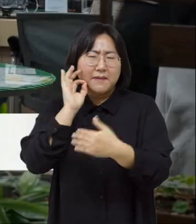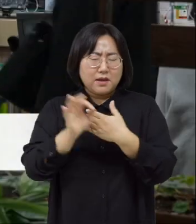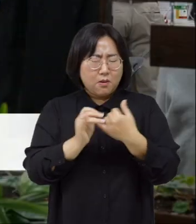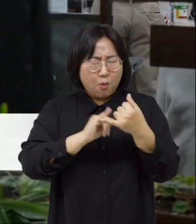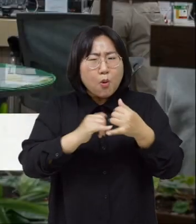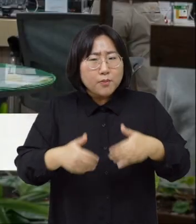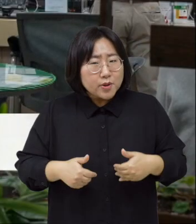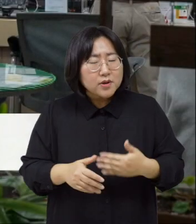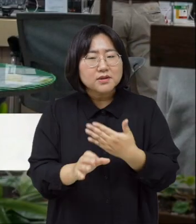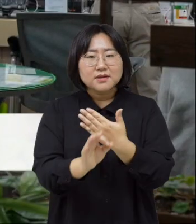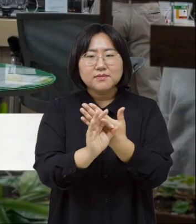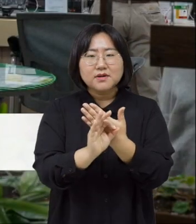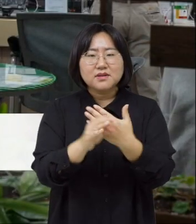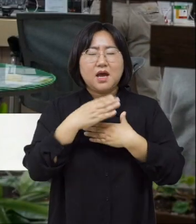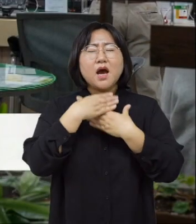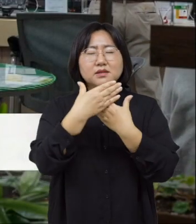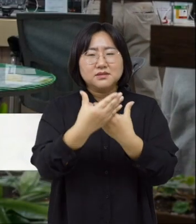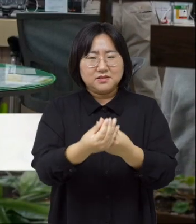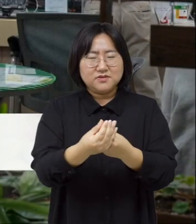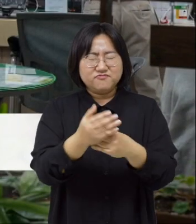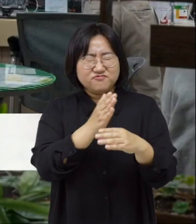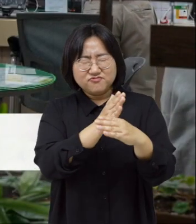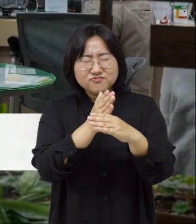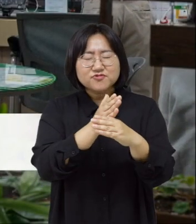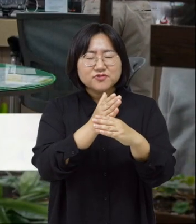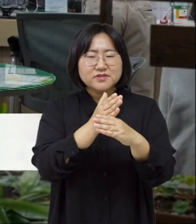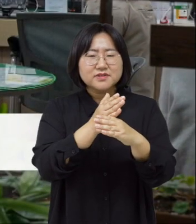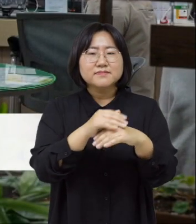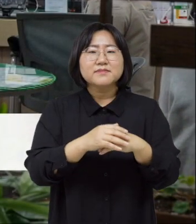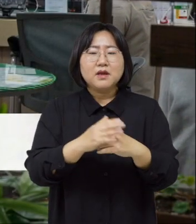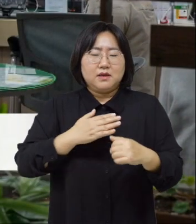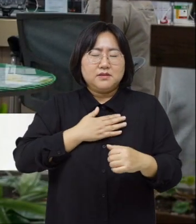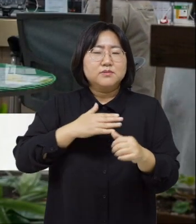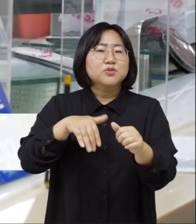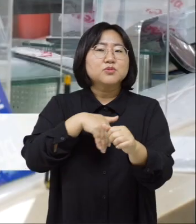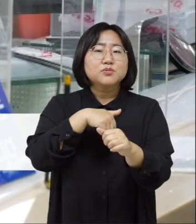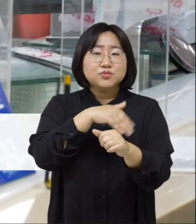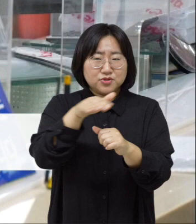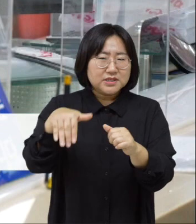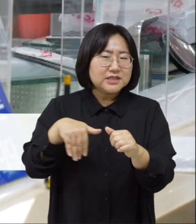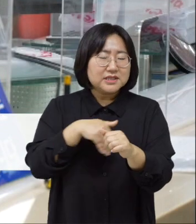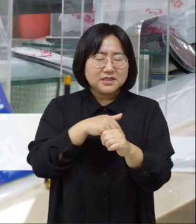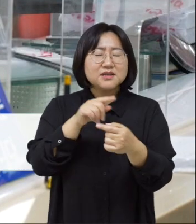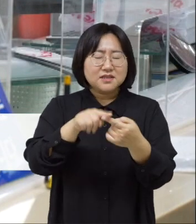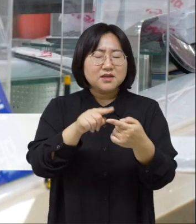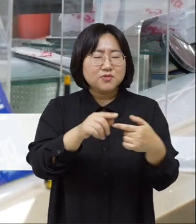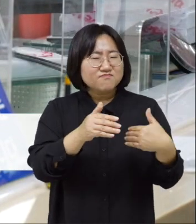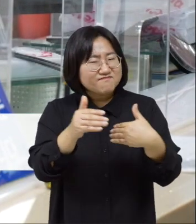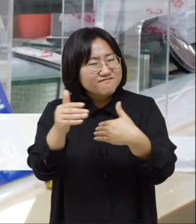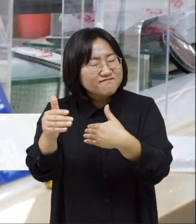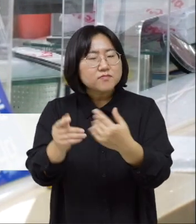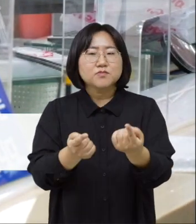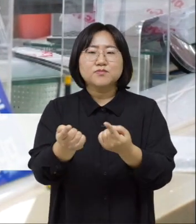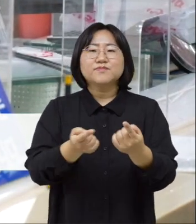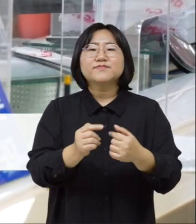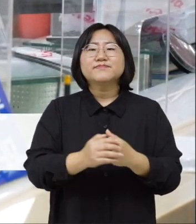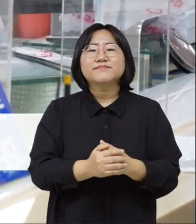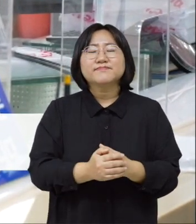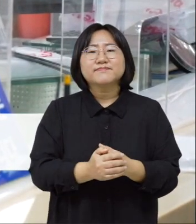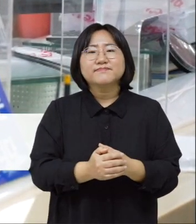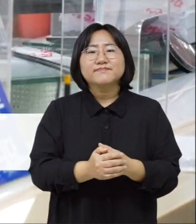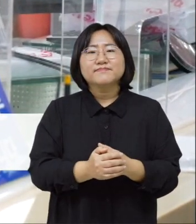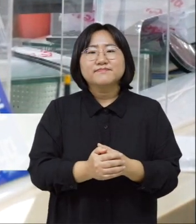개최해야 하는 경우 안전을 최우선으로 애도 분위기를 저해하지 않도록 계획을 조정하고 있습니다.